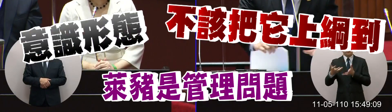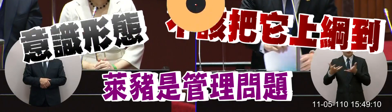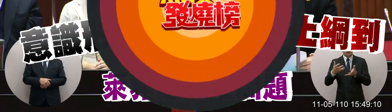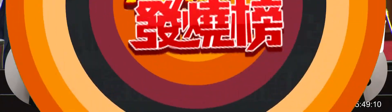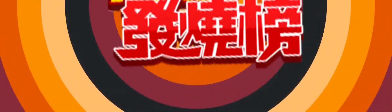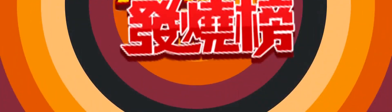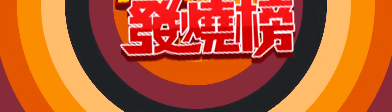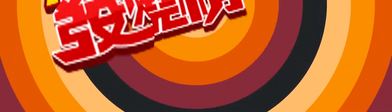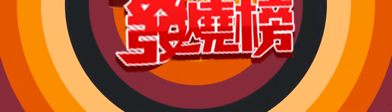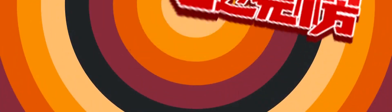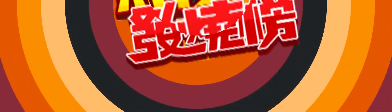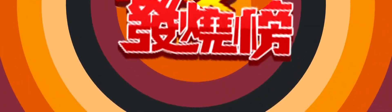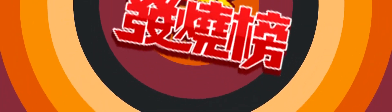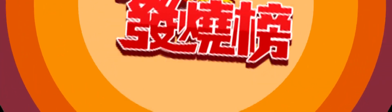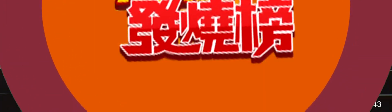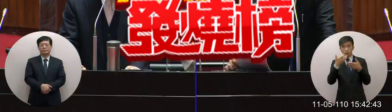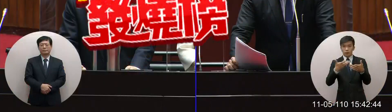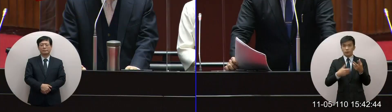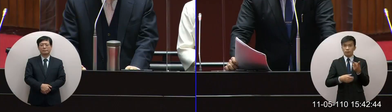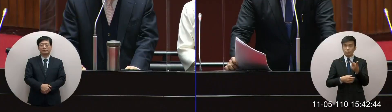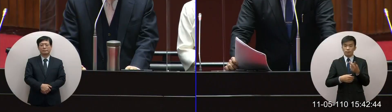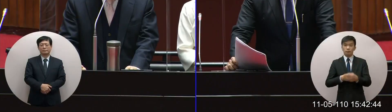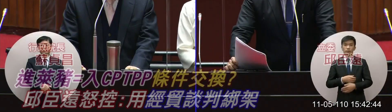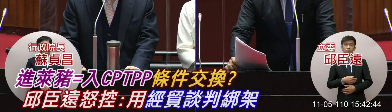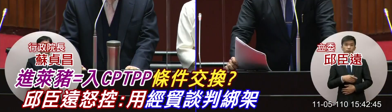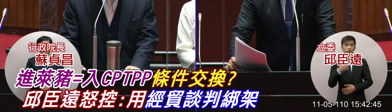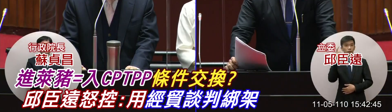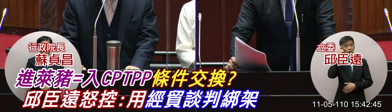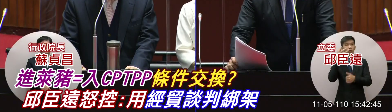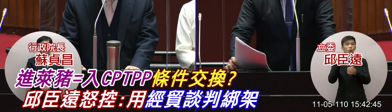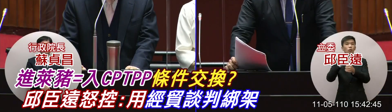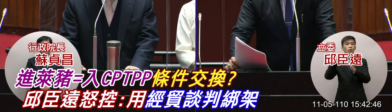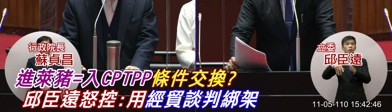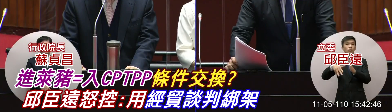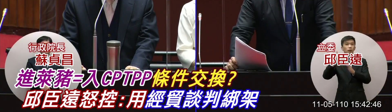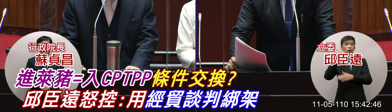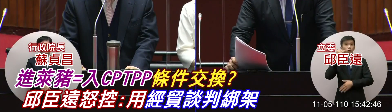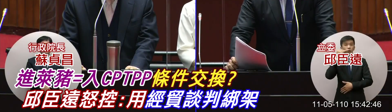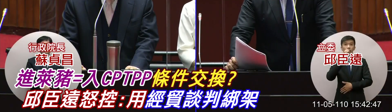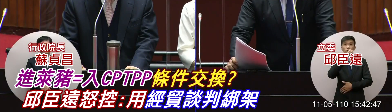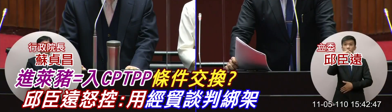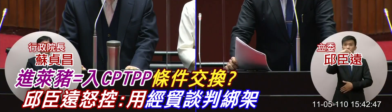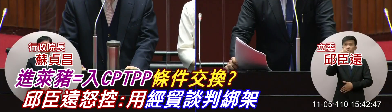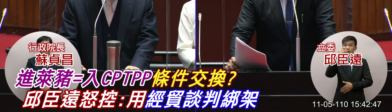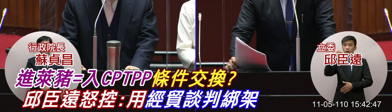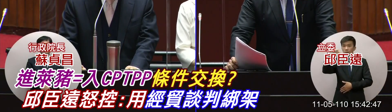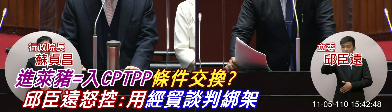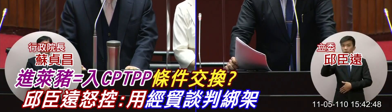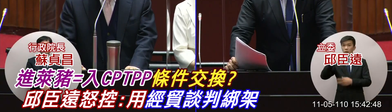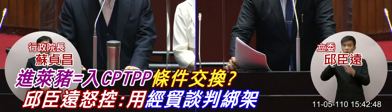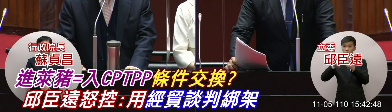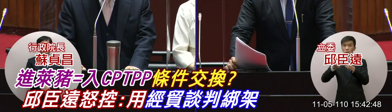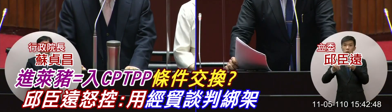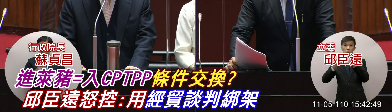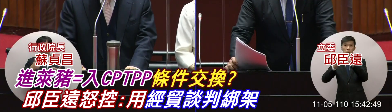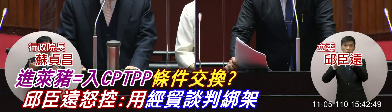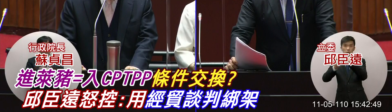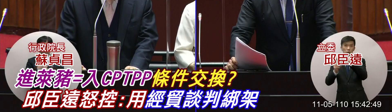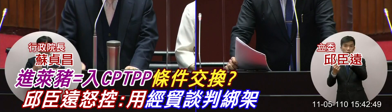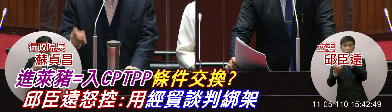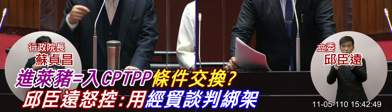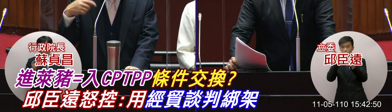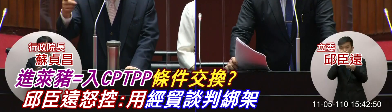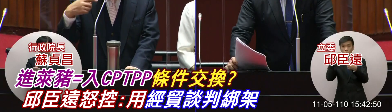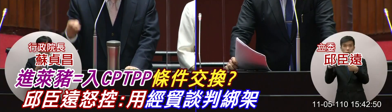识形态哈。请问院长，加入 CPTPP 一定要用进口莱猪来换吗？ 不是换，从没